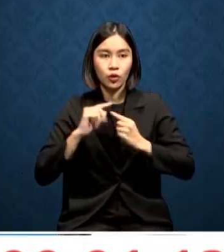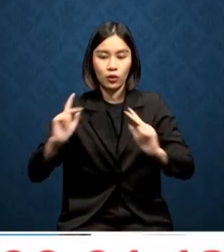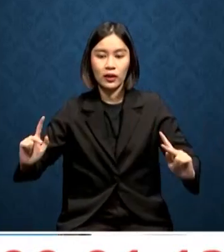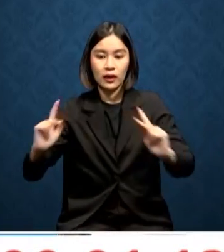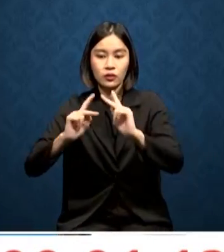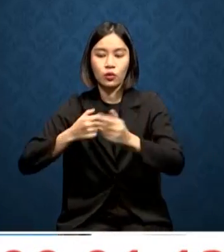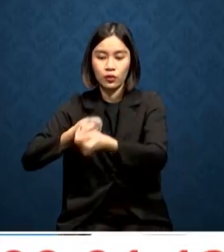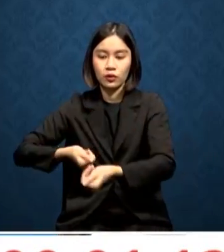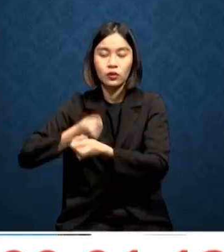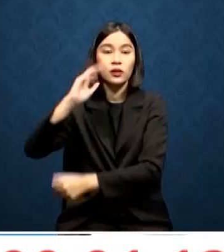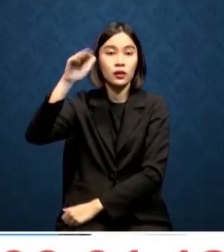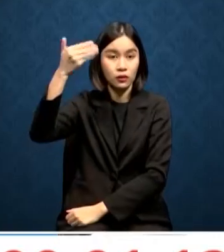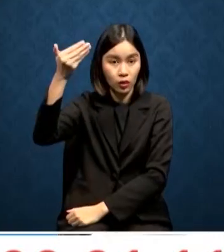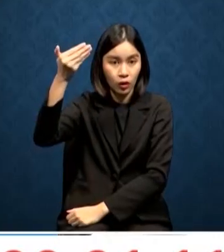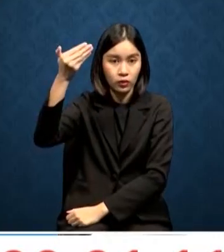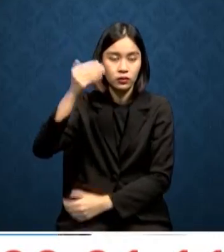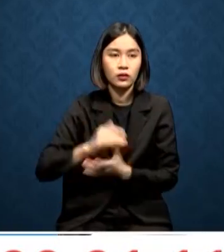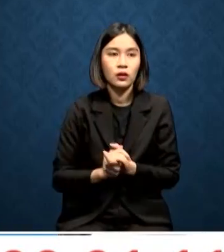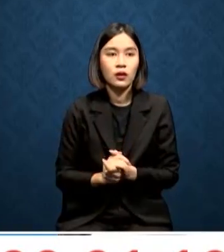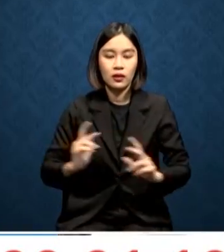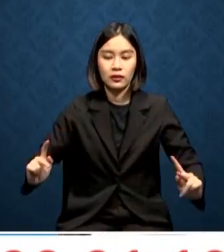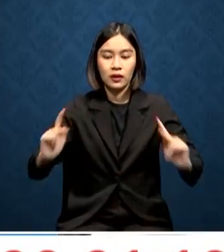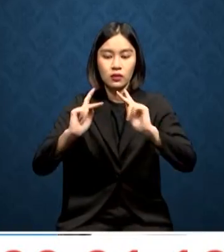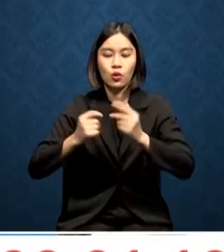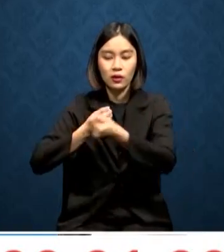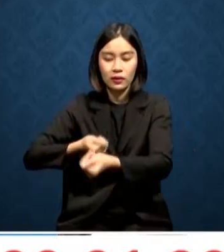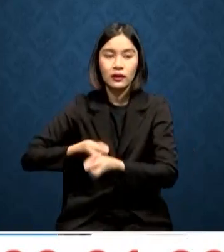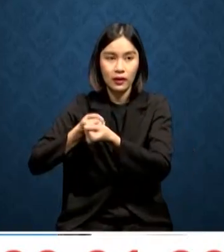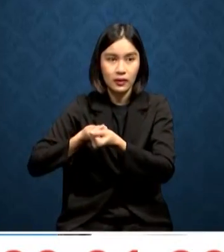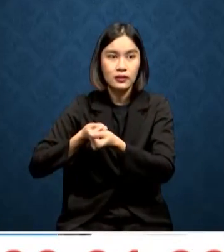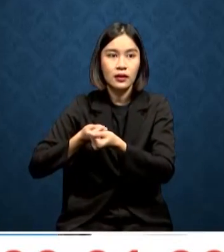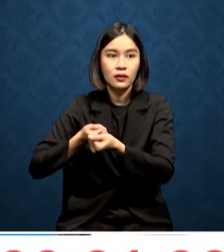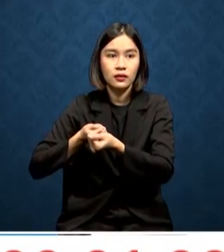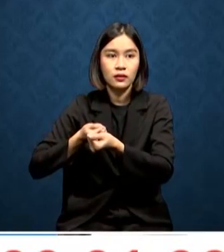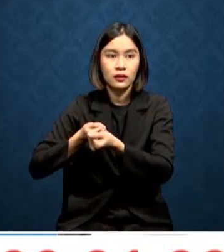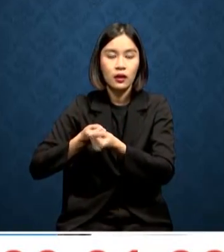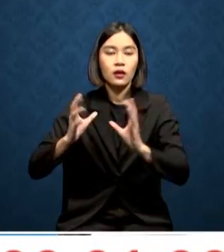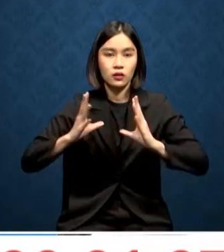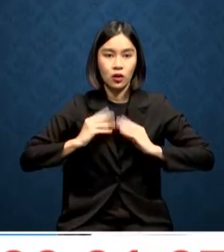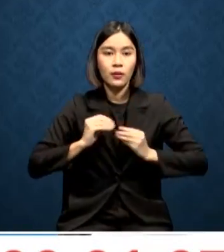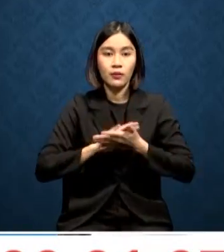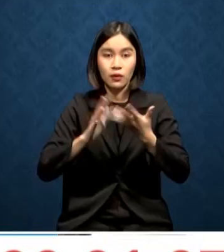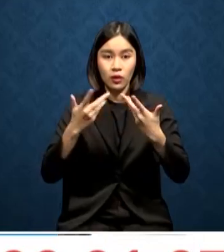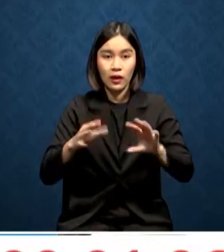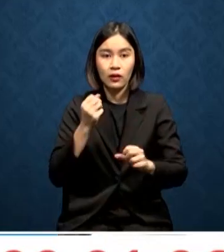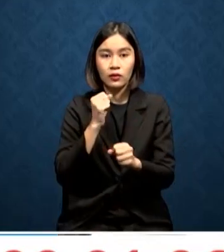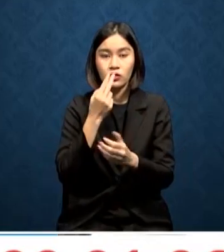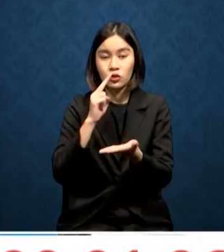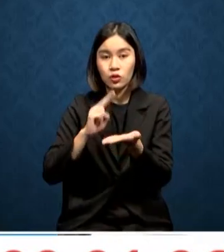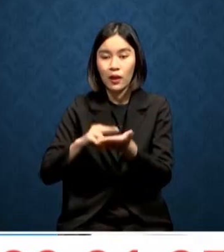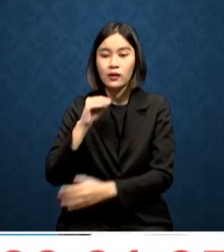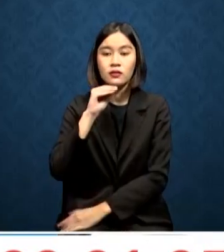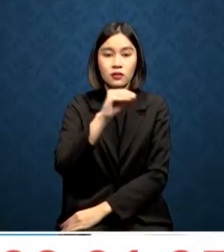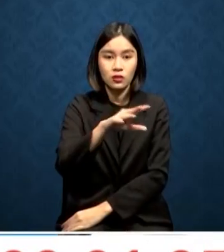เกษตรและสหกรณ์ก่อนซึ่งกระทรวงเกษตรและสหกรณ์ได้รับ เห็นชอบแล้วแล้วก็ทำหนังสือส่ง